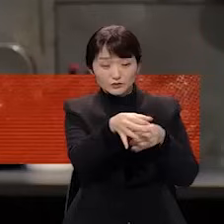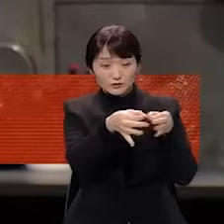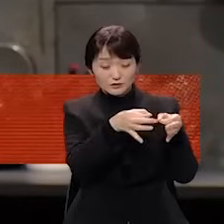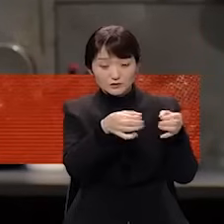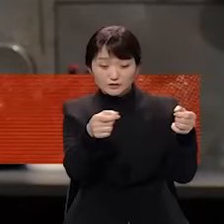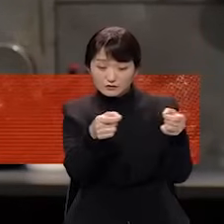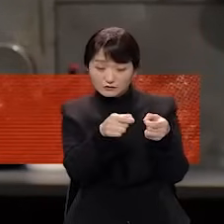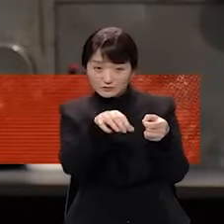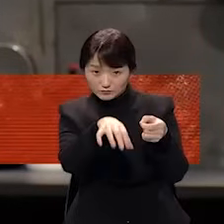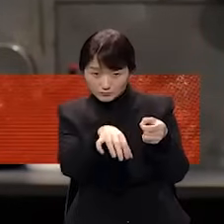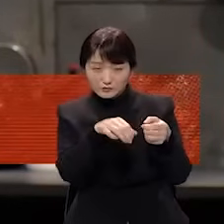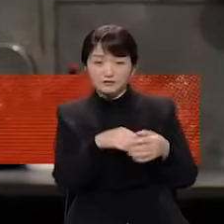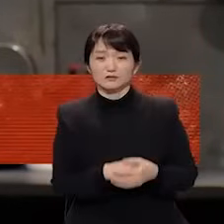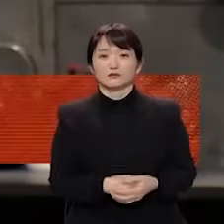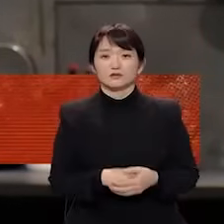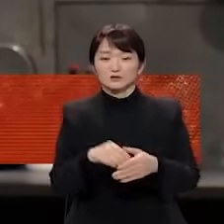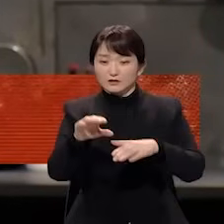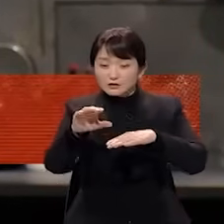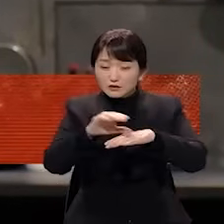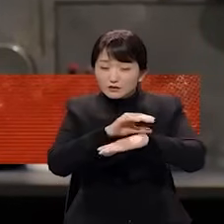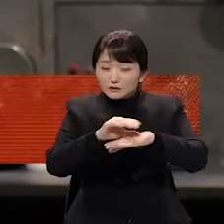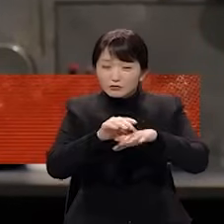는 프린터용